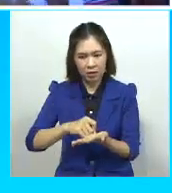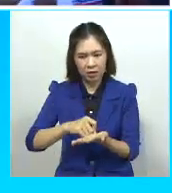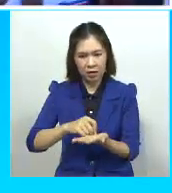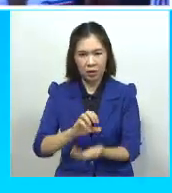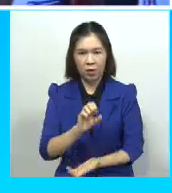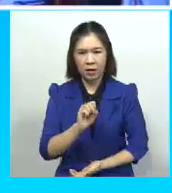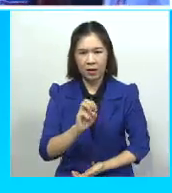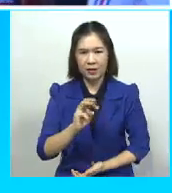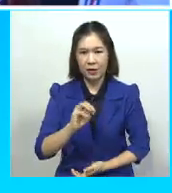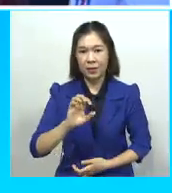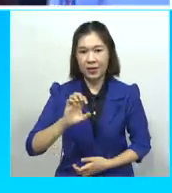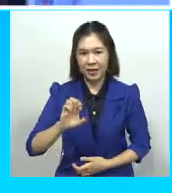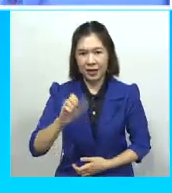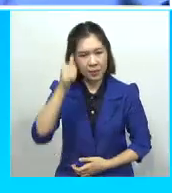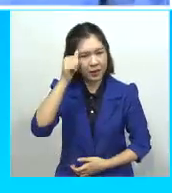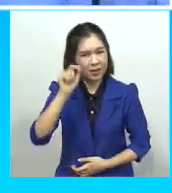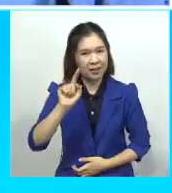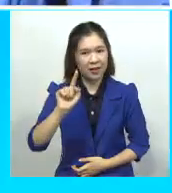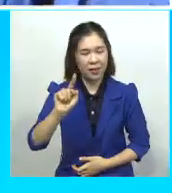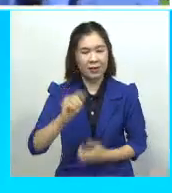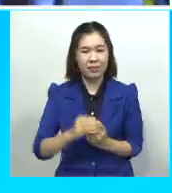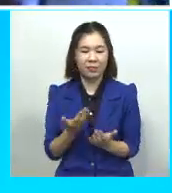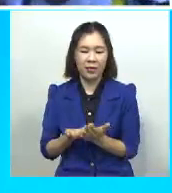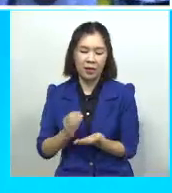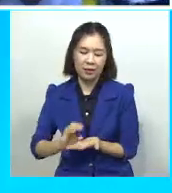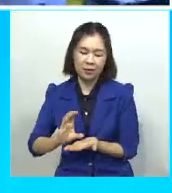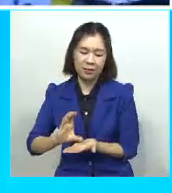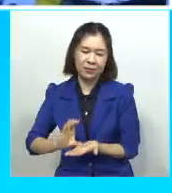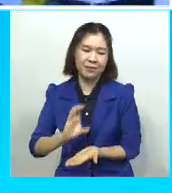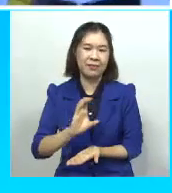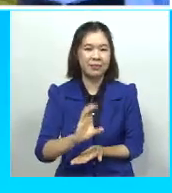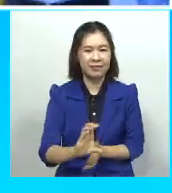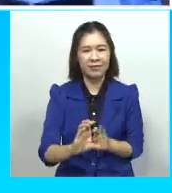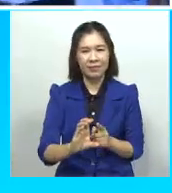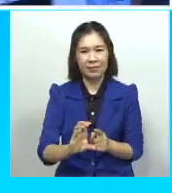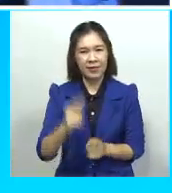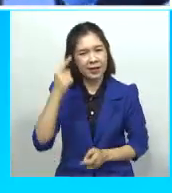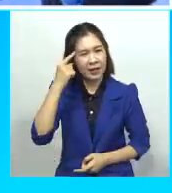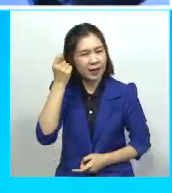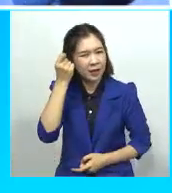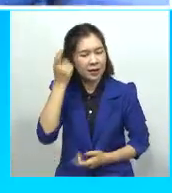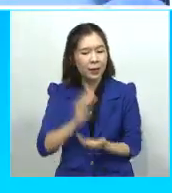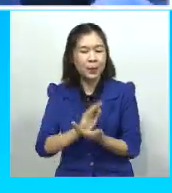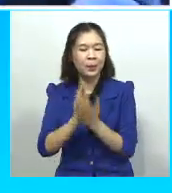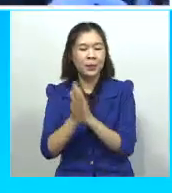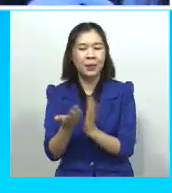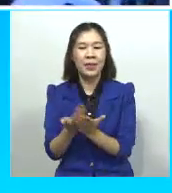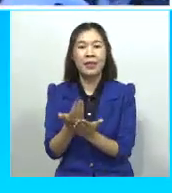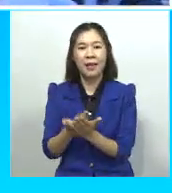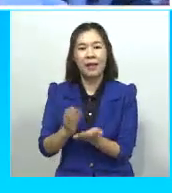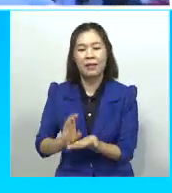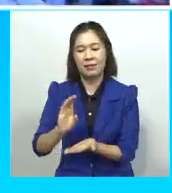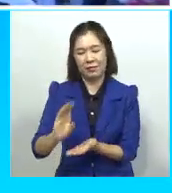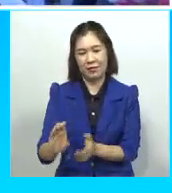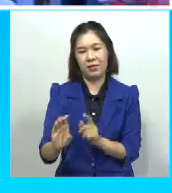ทอัพรวดเร็วภายใน1วันรวมถึงมีการตั้งกองทุนสนับสนุนสมาร์ทไอเดียเปลี่ยนไอเดียให้กลายเป็นเงินทุนนะครับซึ่งมองว่า